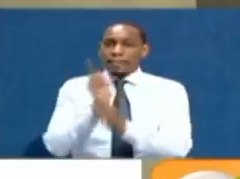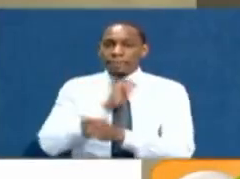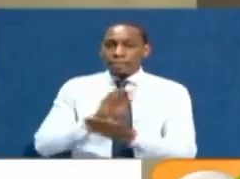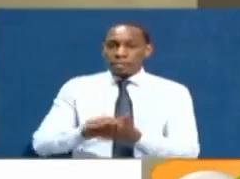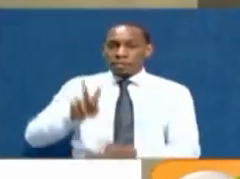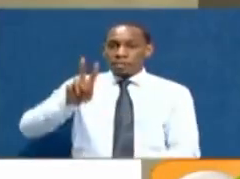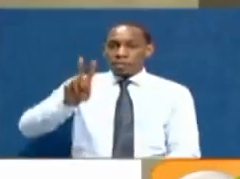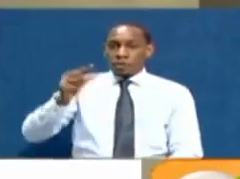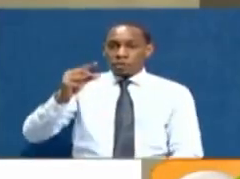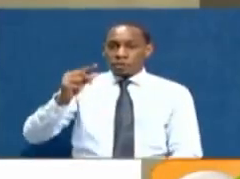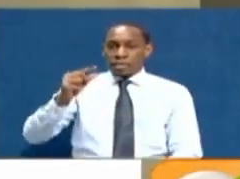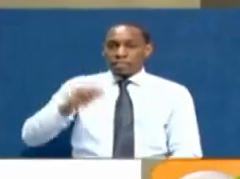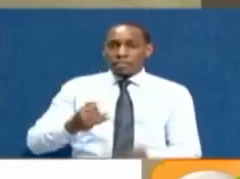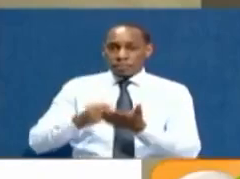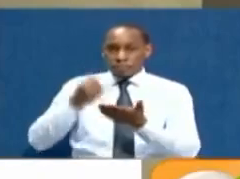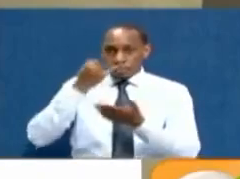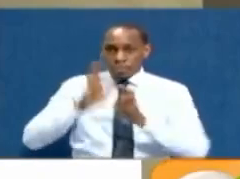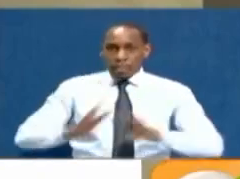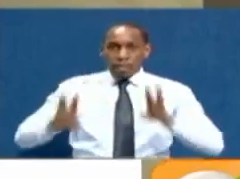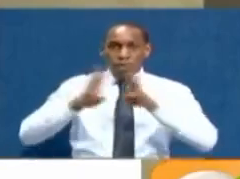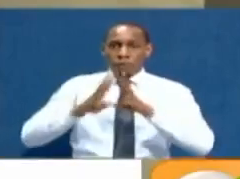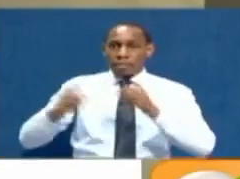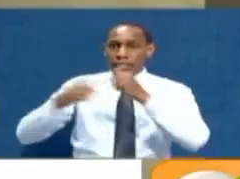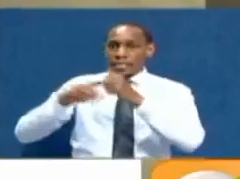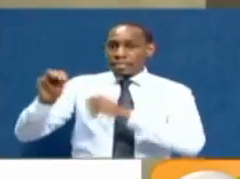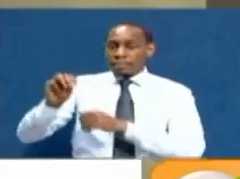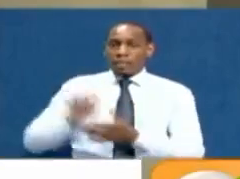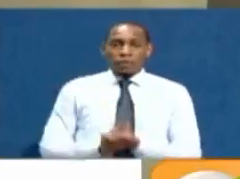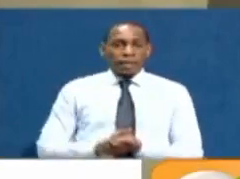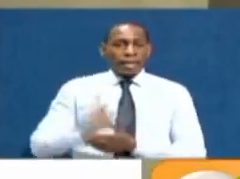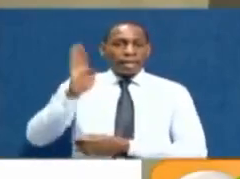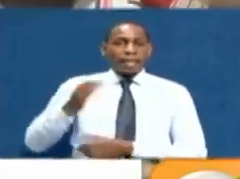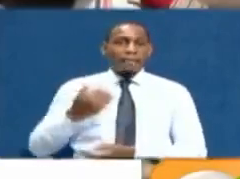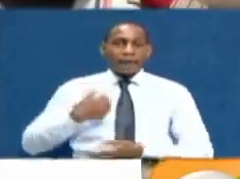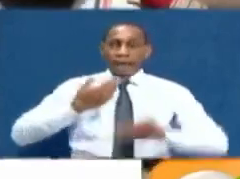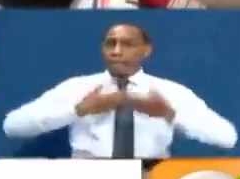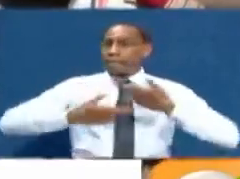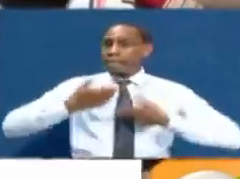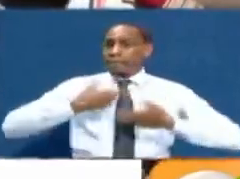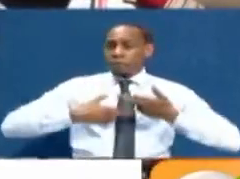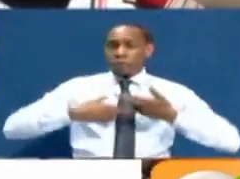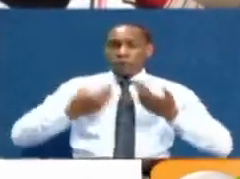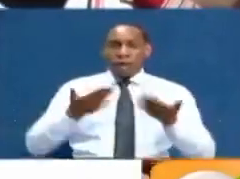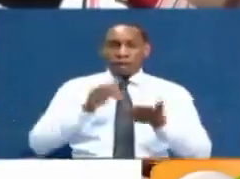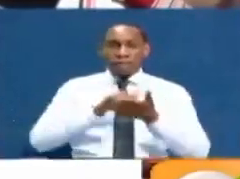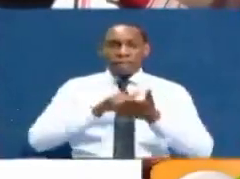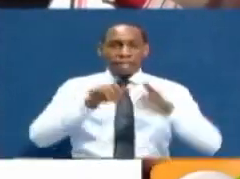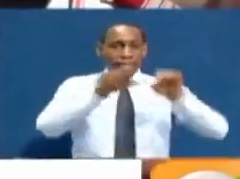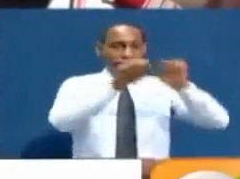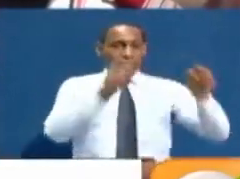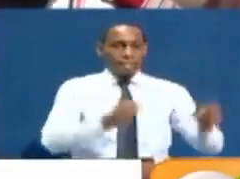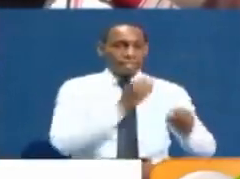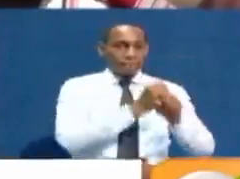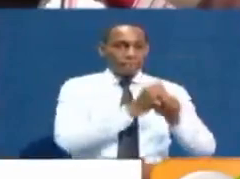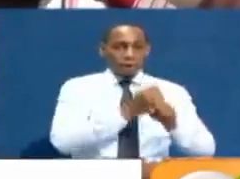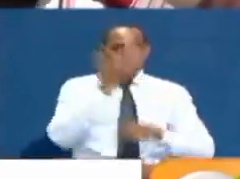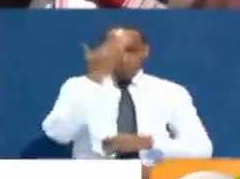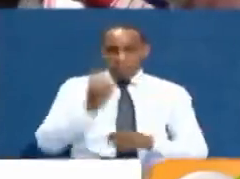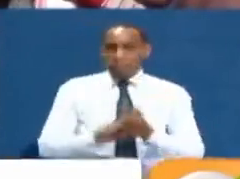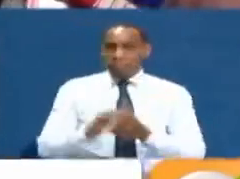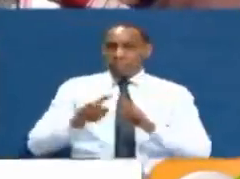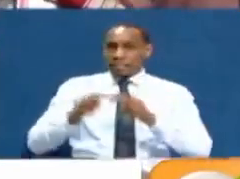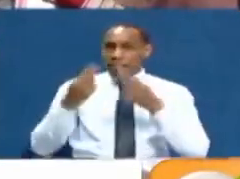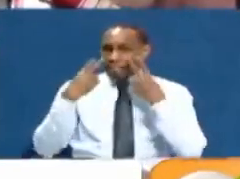mihadarati aina ya heroini yenye thamani ya shilingi milioni sita. We've never had a review of how that system is working because we have started